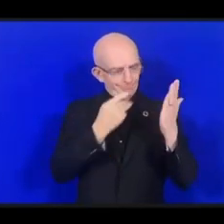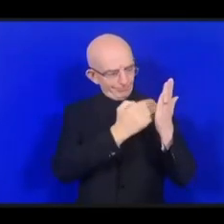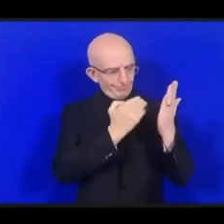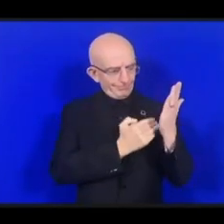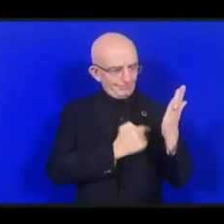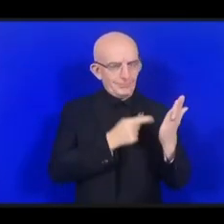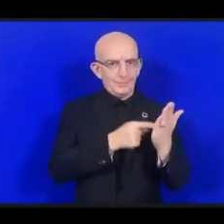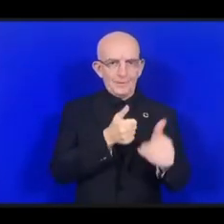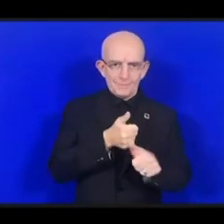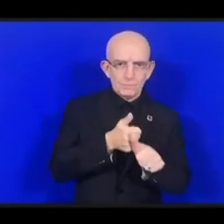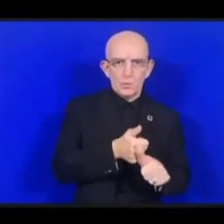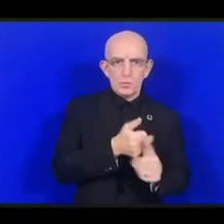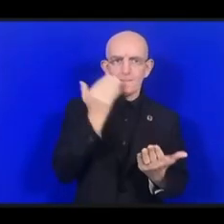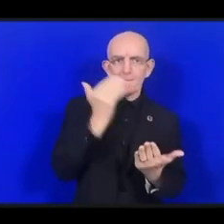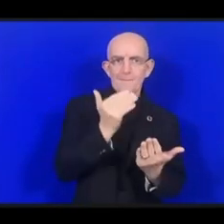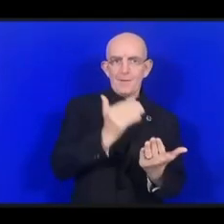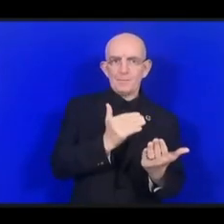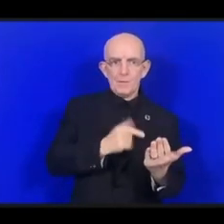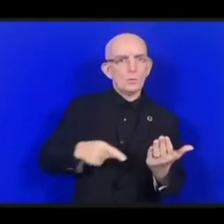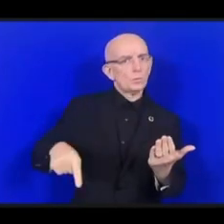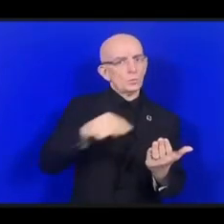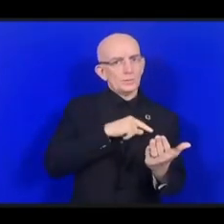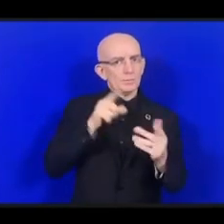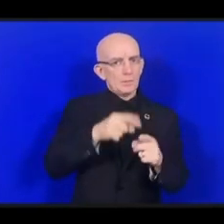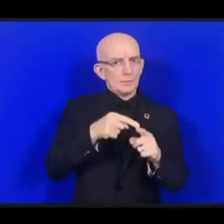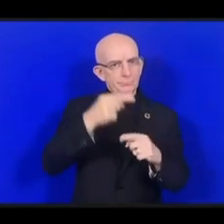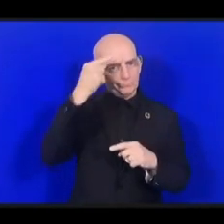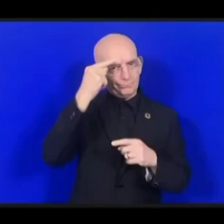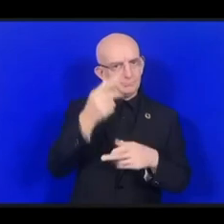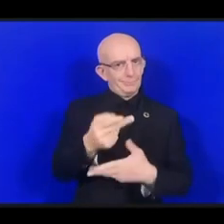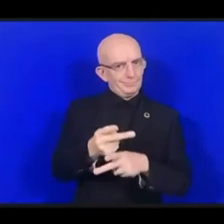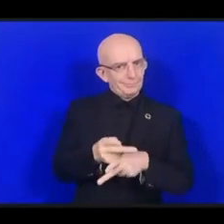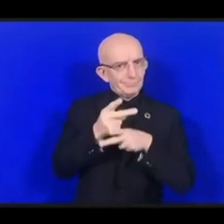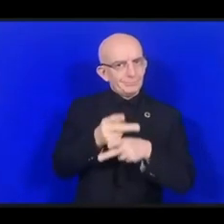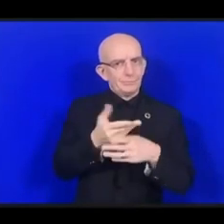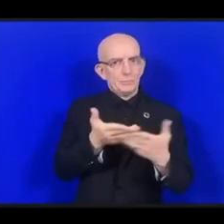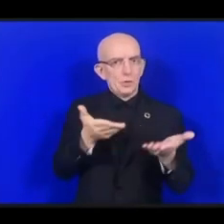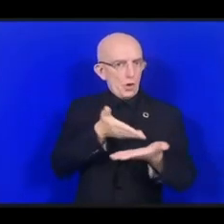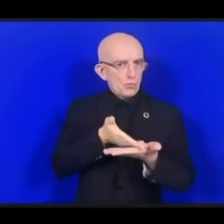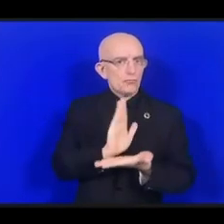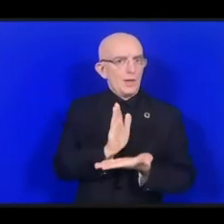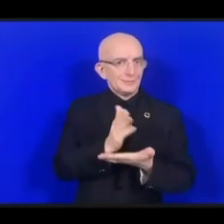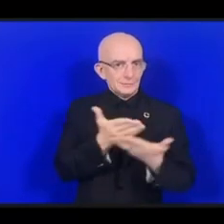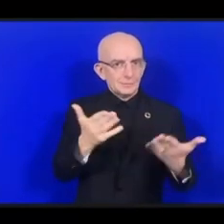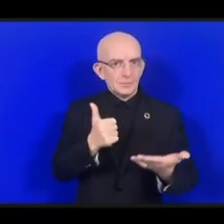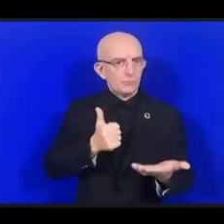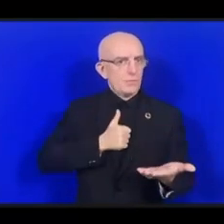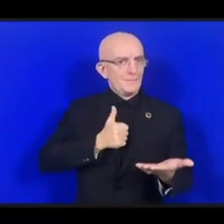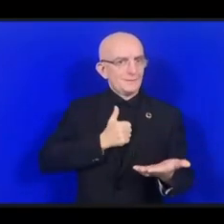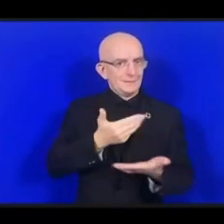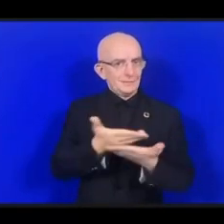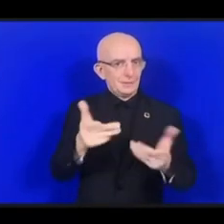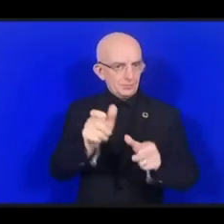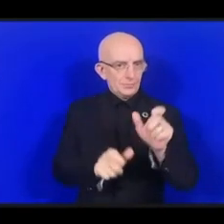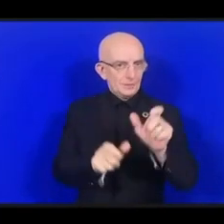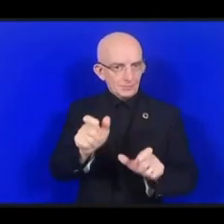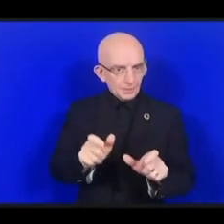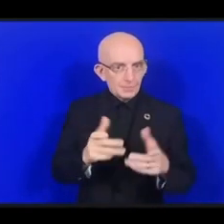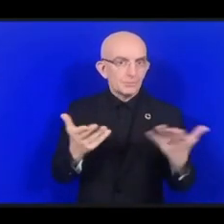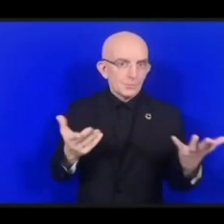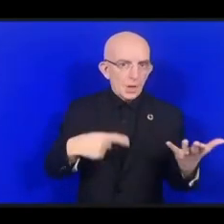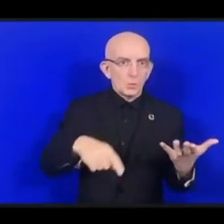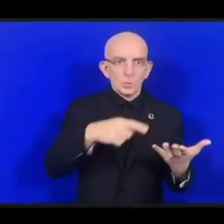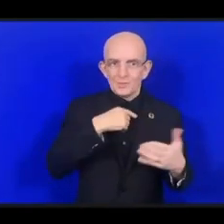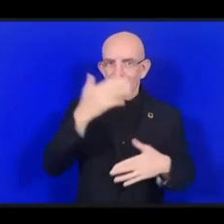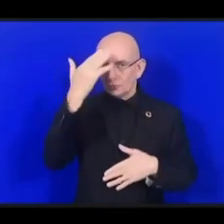اكلت الينا مهمه التشريع فاذا علينا ان نضمن الرخاء والتنميه مع